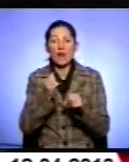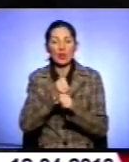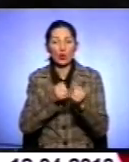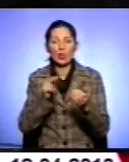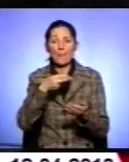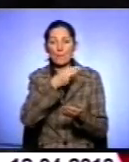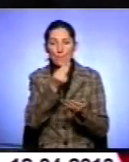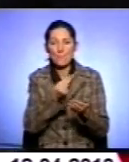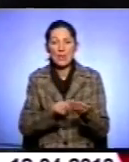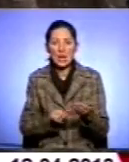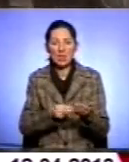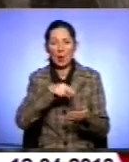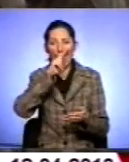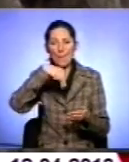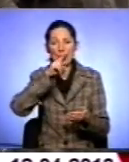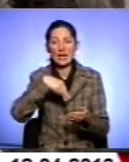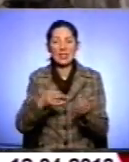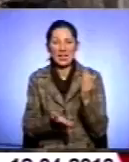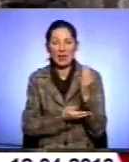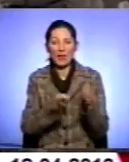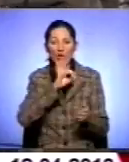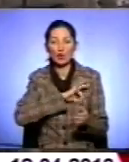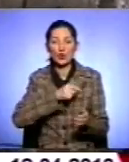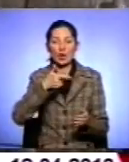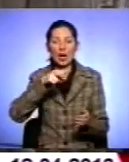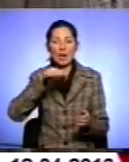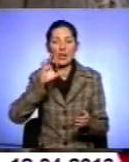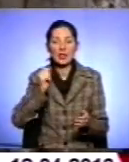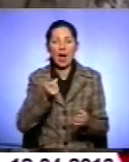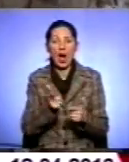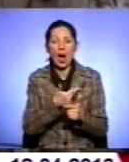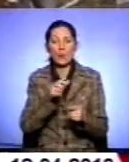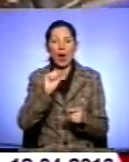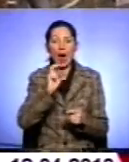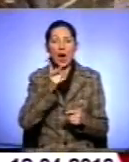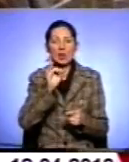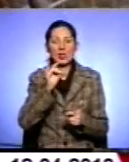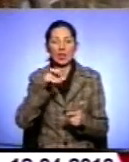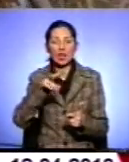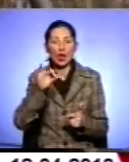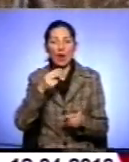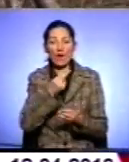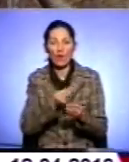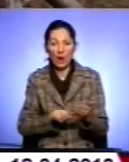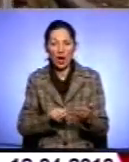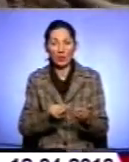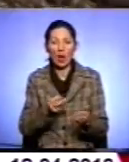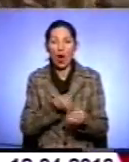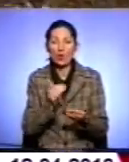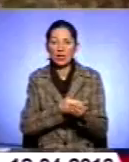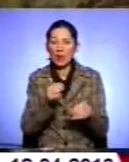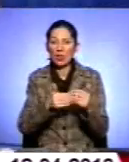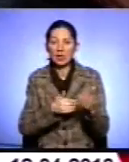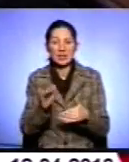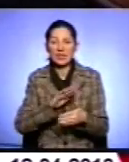цього використовують глину або акрилову фарбу. Остання більш практична. Не змивається дощами, тримається на дереві близько 3 років.